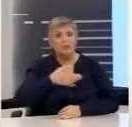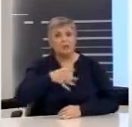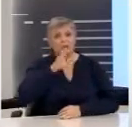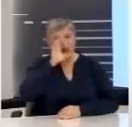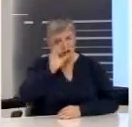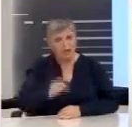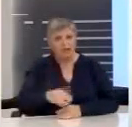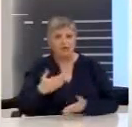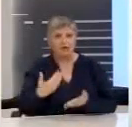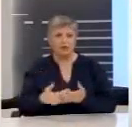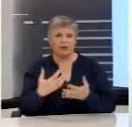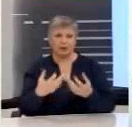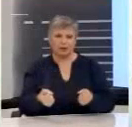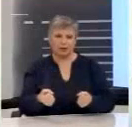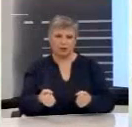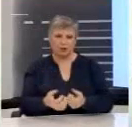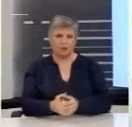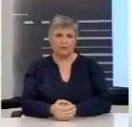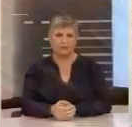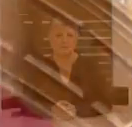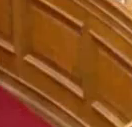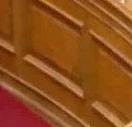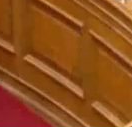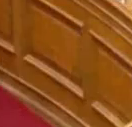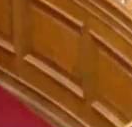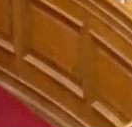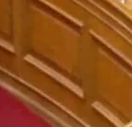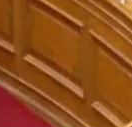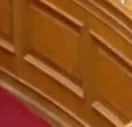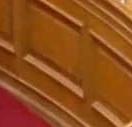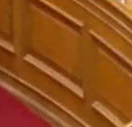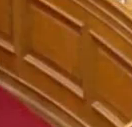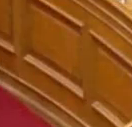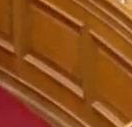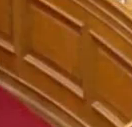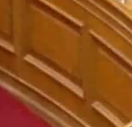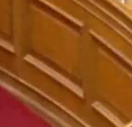Πρόεδρε. Το λόγο έχει ο κοινοβουλευτικός εκπρόσωπος του Κομμουνιστικού Κόμματος Ελλάδας, ο κύριος Παφίλης.